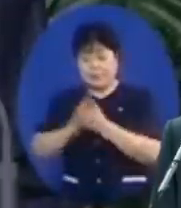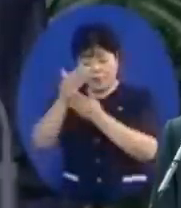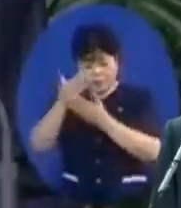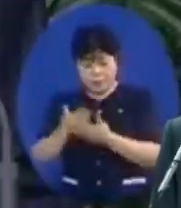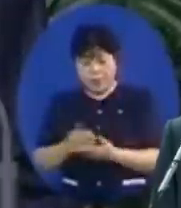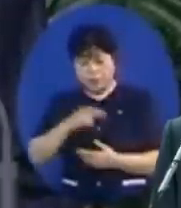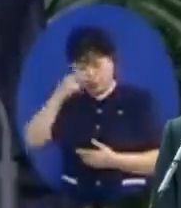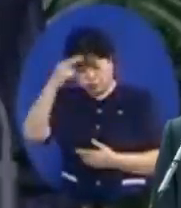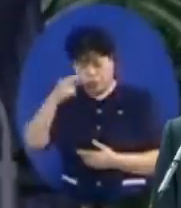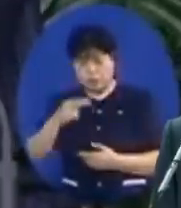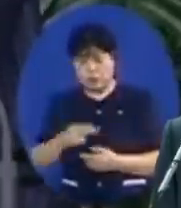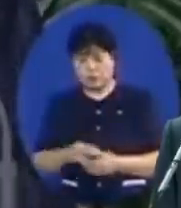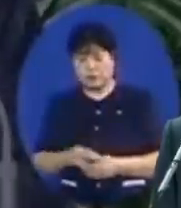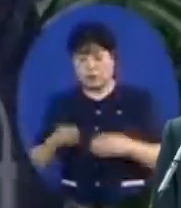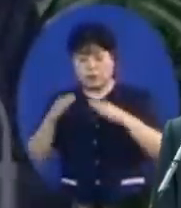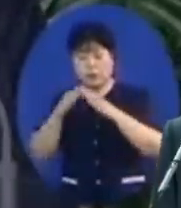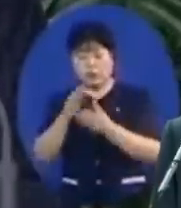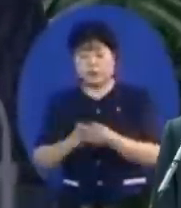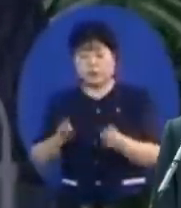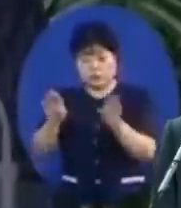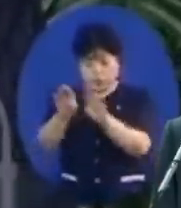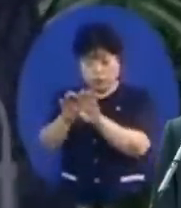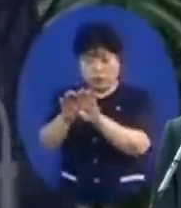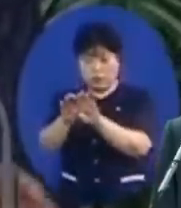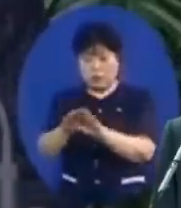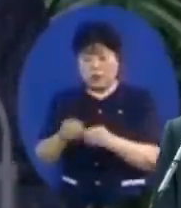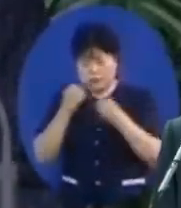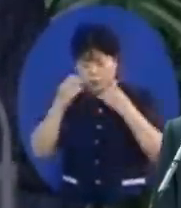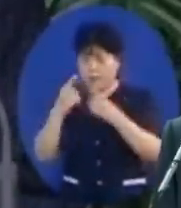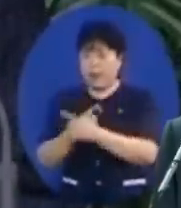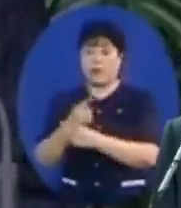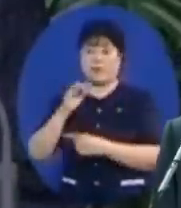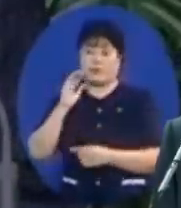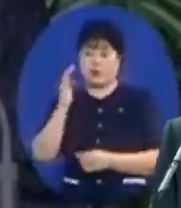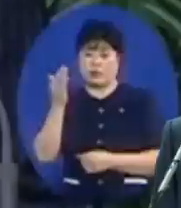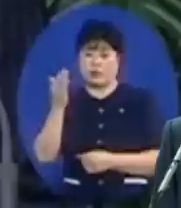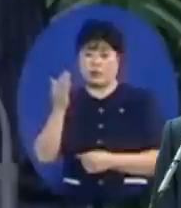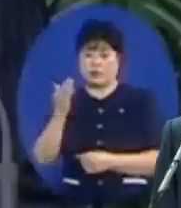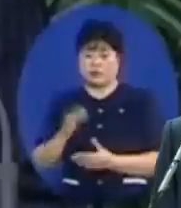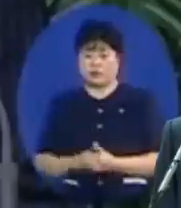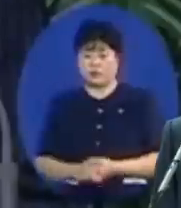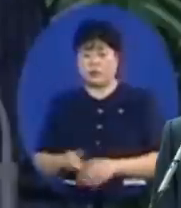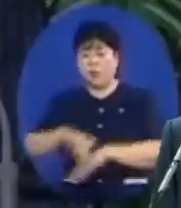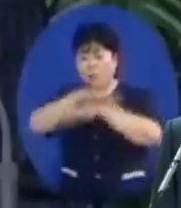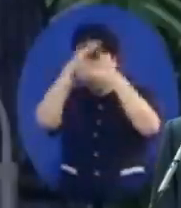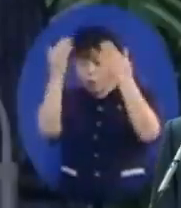변화되어서 술집도 닫고 도박장도 닫고 새 사람이 돼가지고서 온